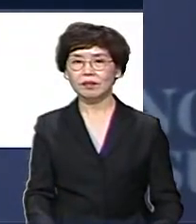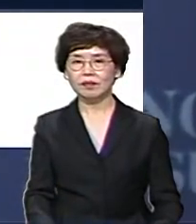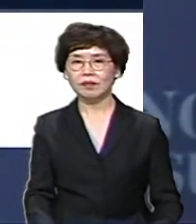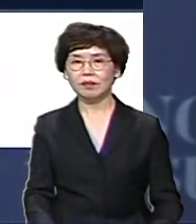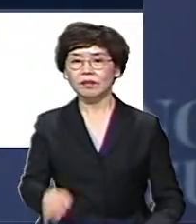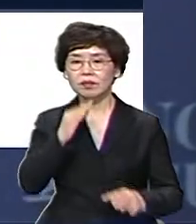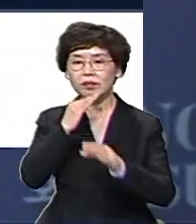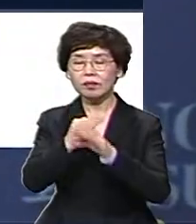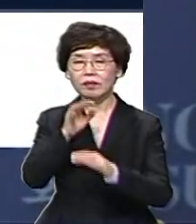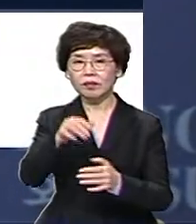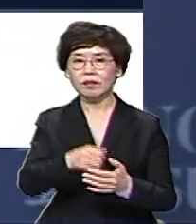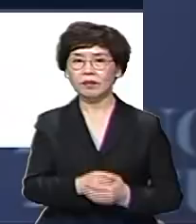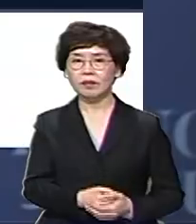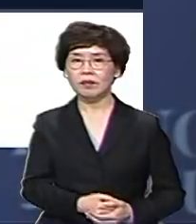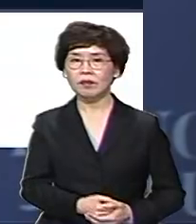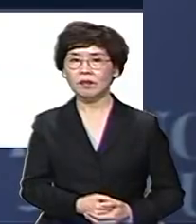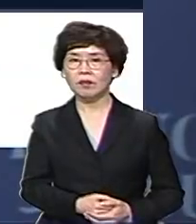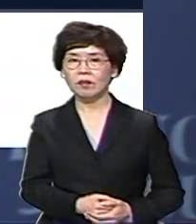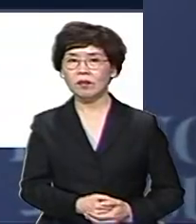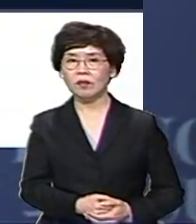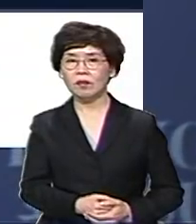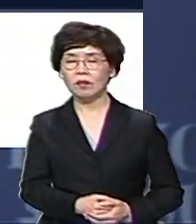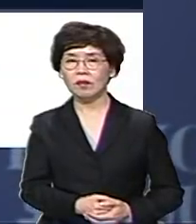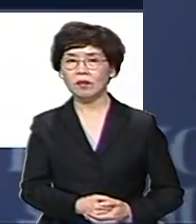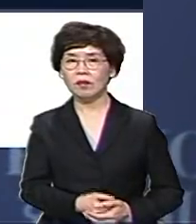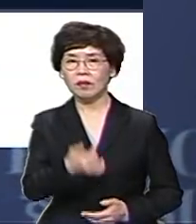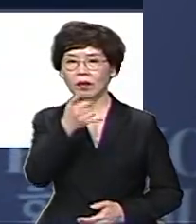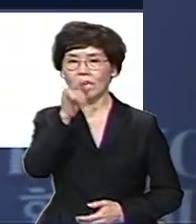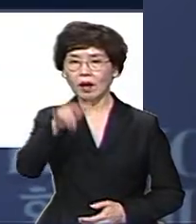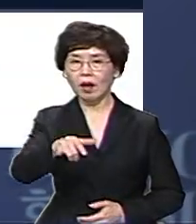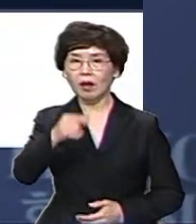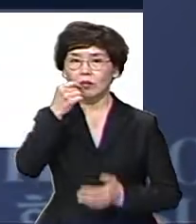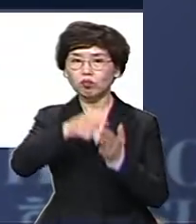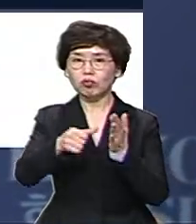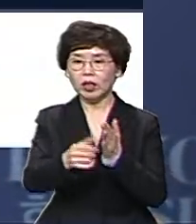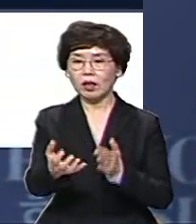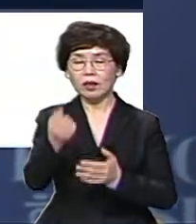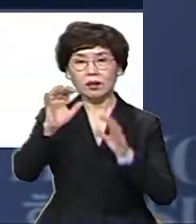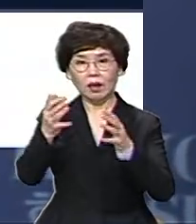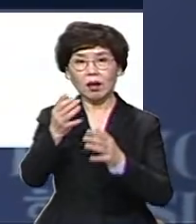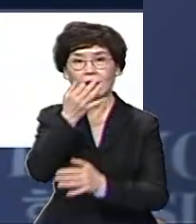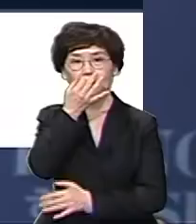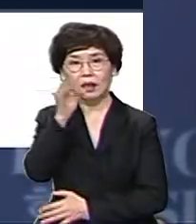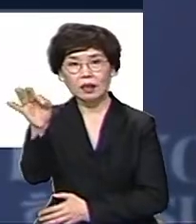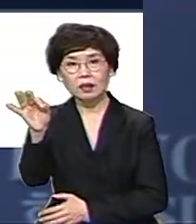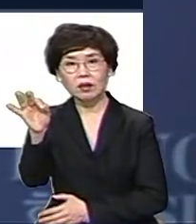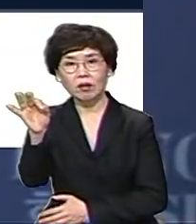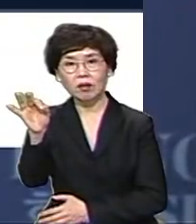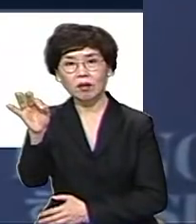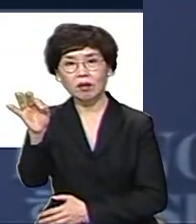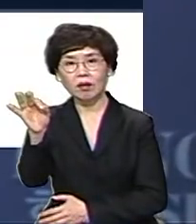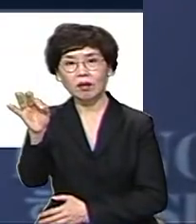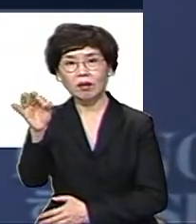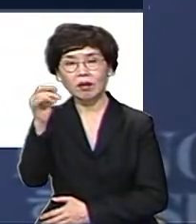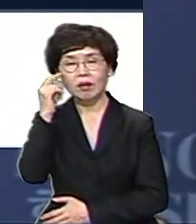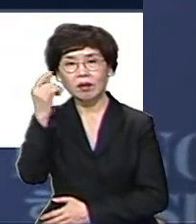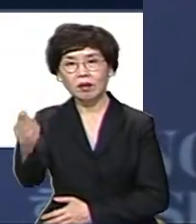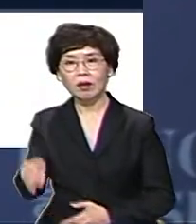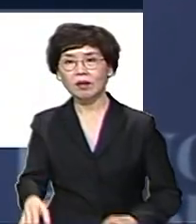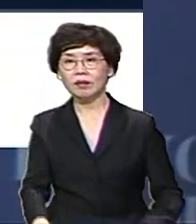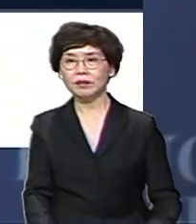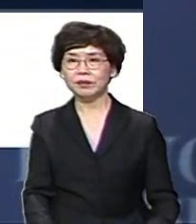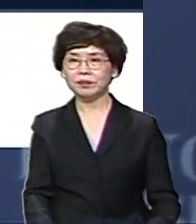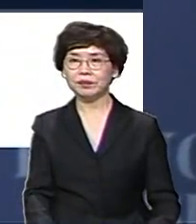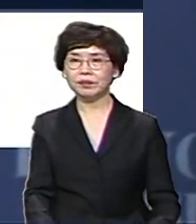summit? 위원장과 다음 정상회담 약속했습니까? 예, 두고 봐야겠습니다. 아직은 약속을 하지